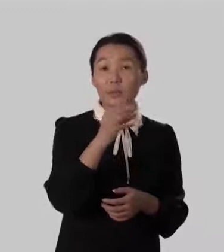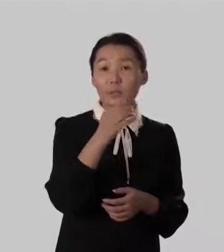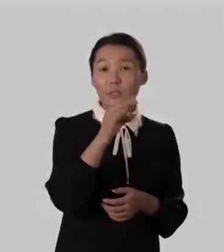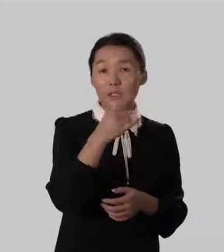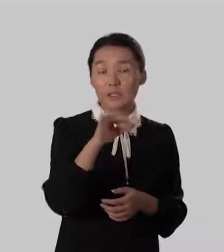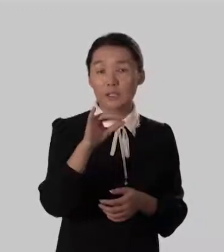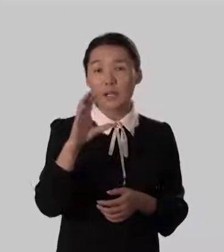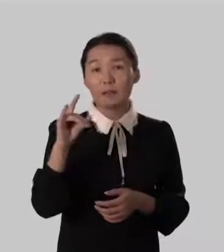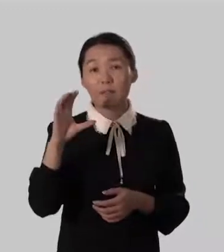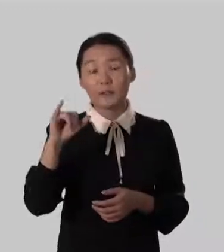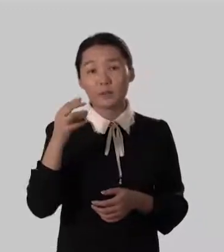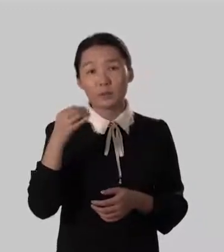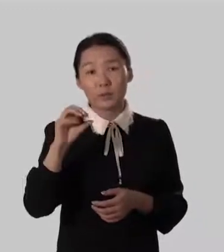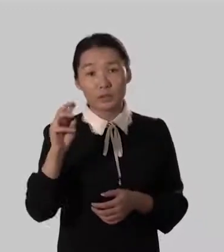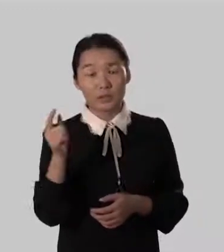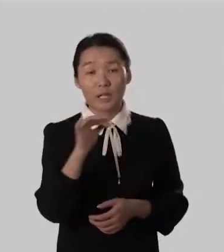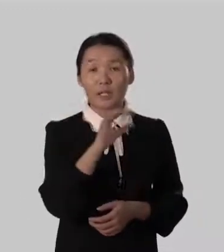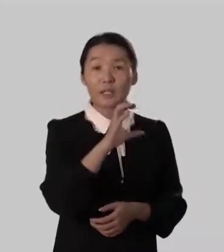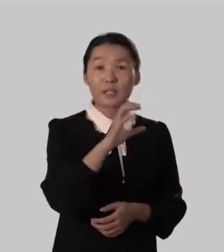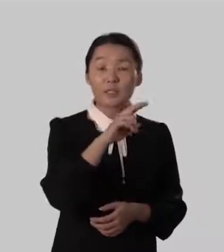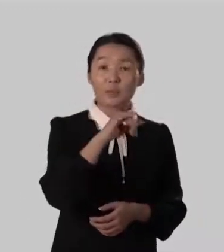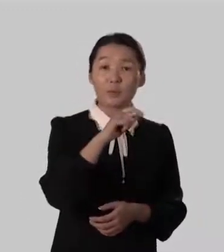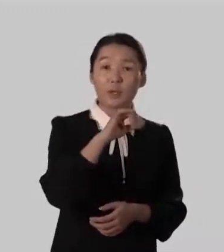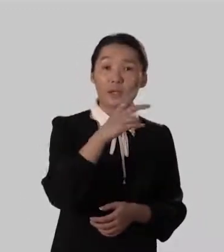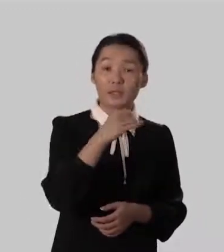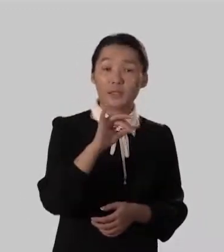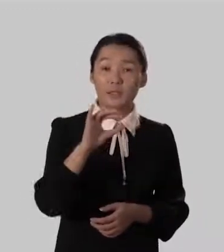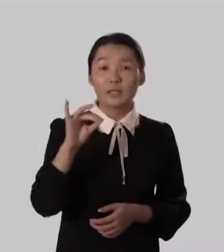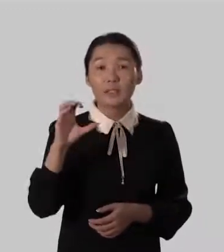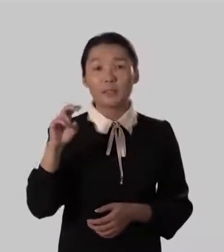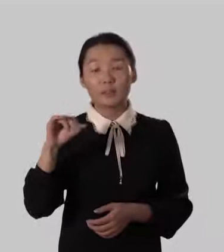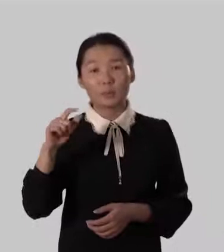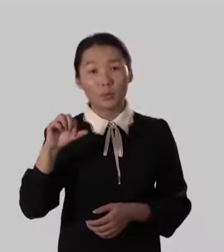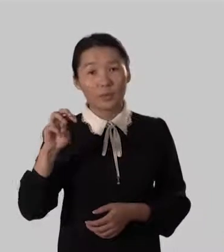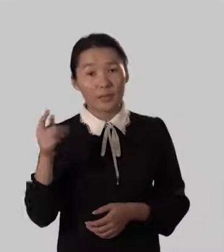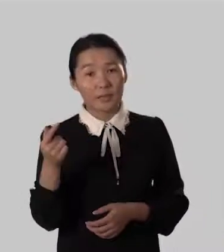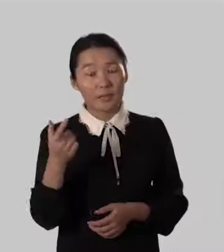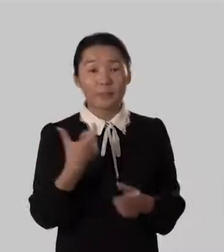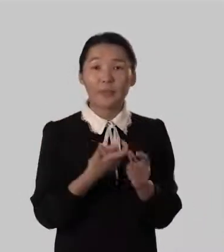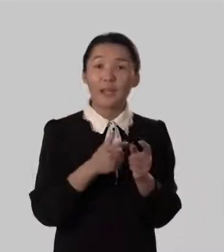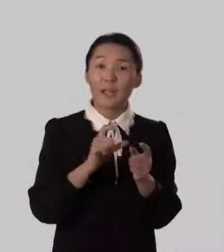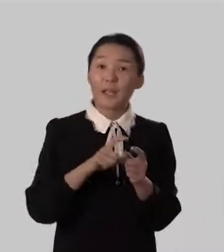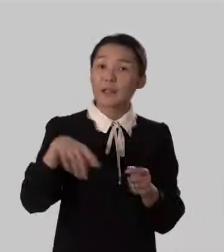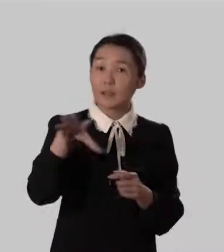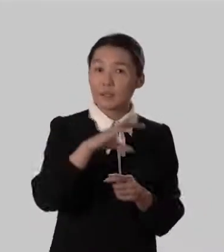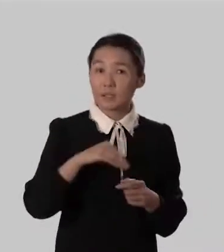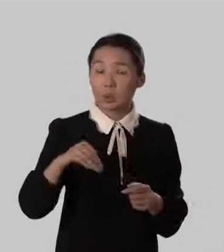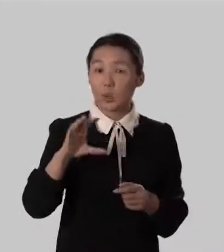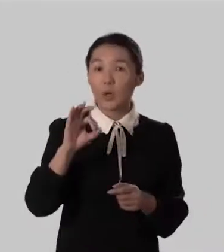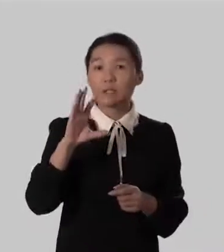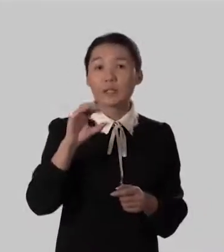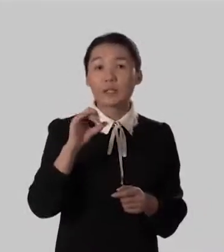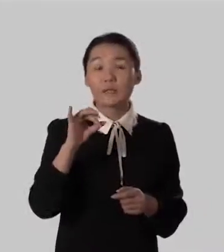высушить испуганный испугать сваренный сварить это все у